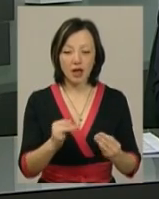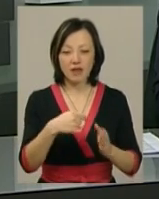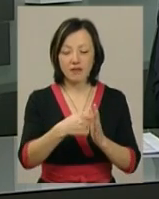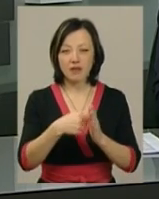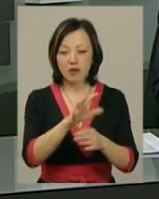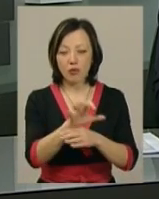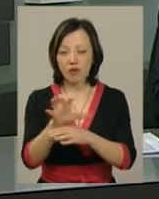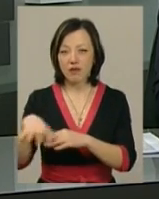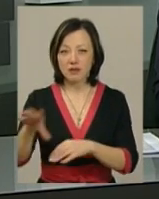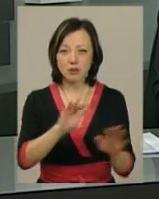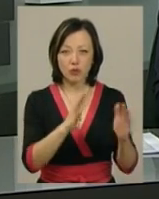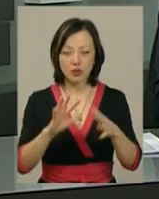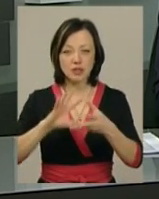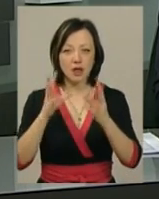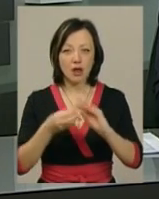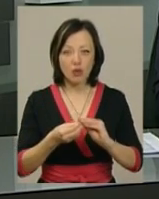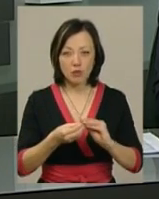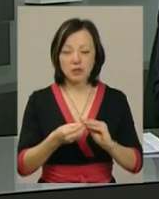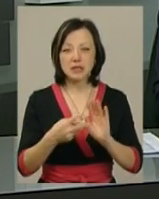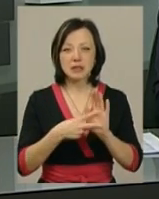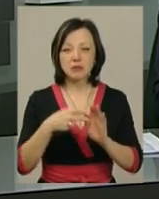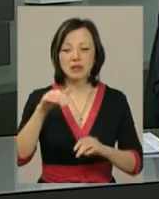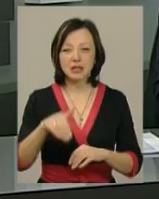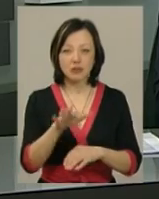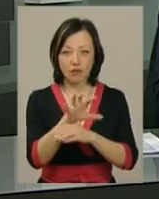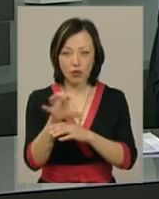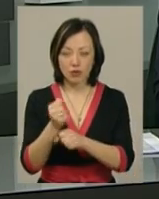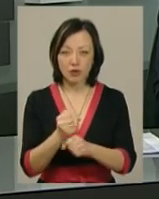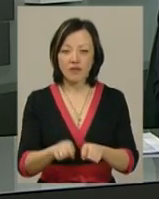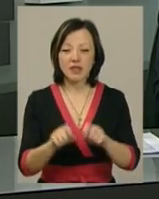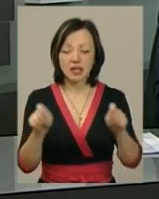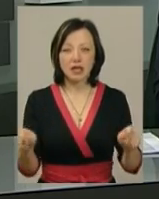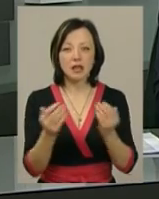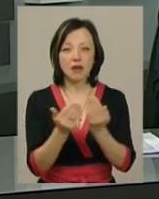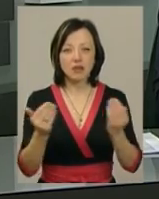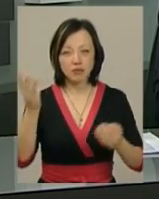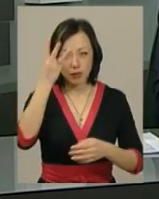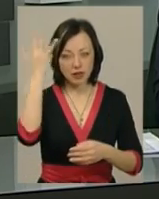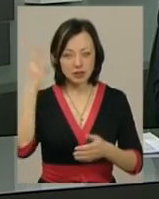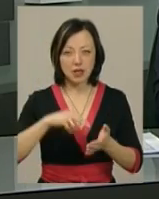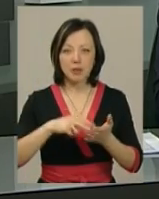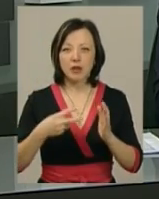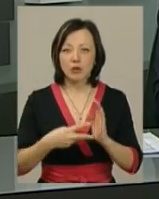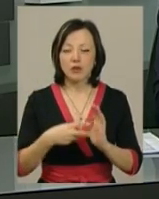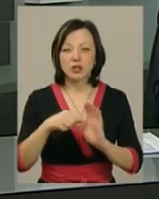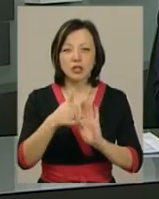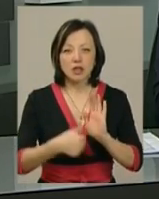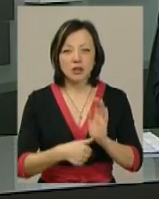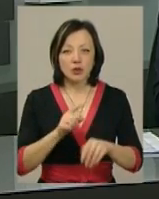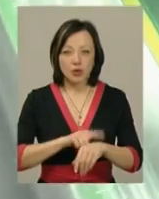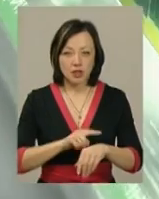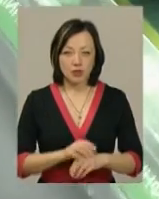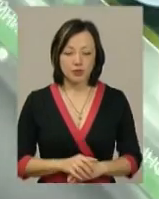усі події. Загалом він відзняв 7 тисяч світлин. Відкриття експозиції у Хмельницькому заплановано на 16-ту